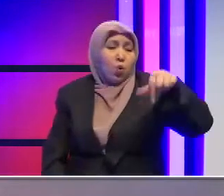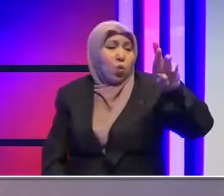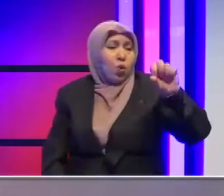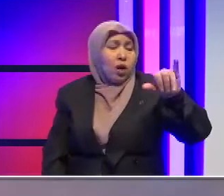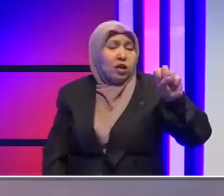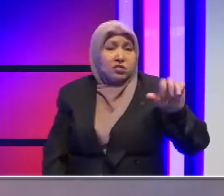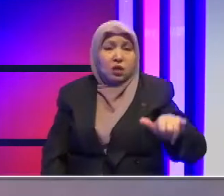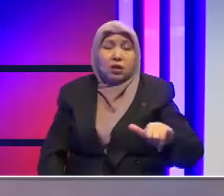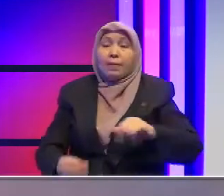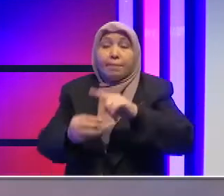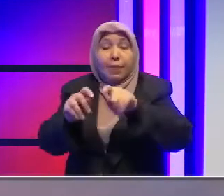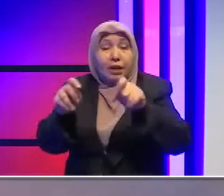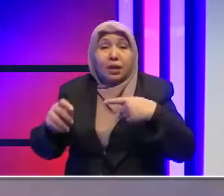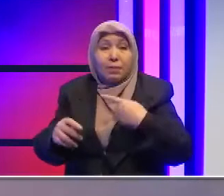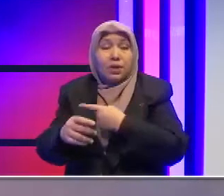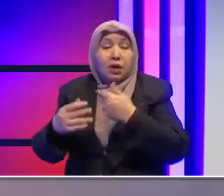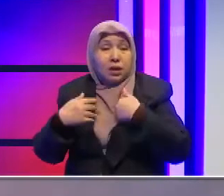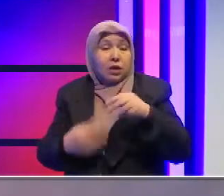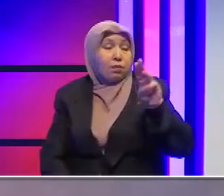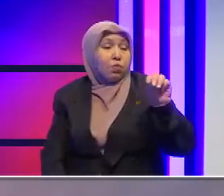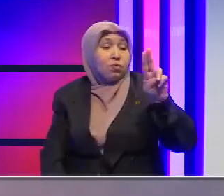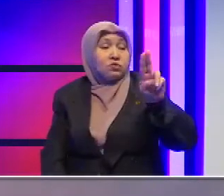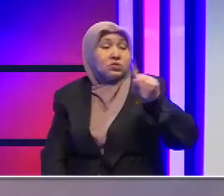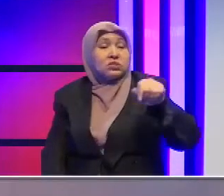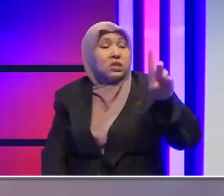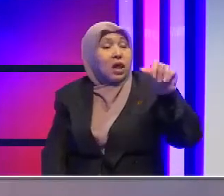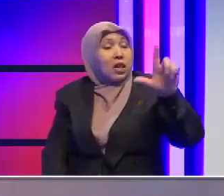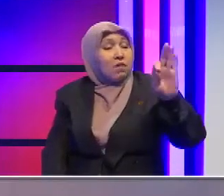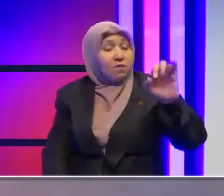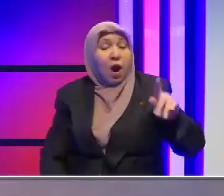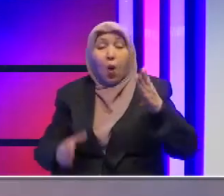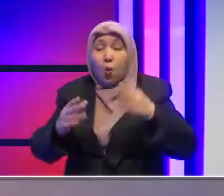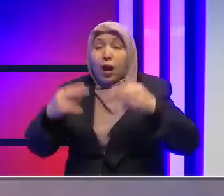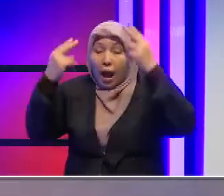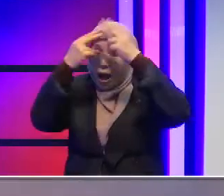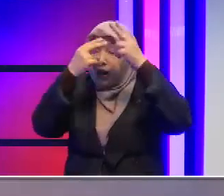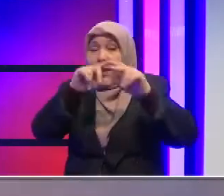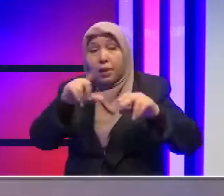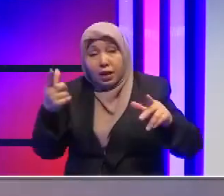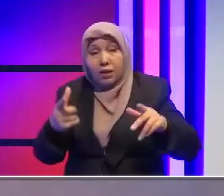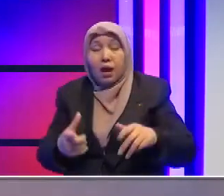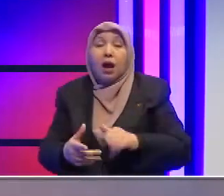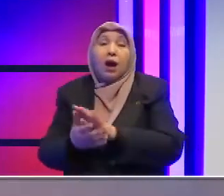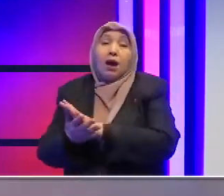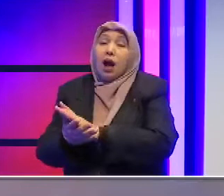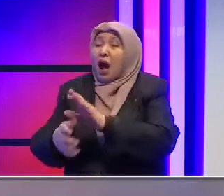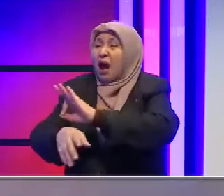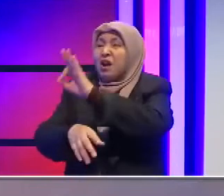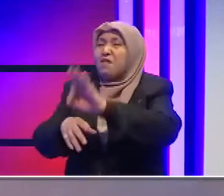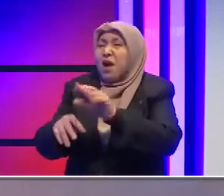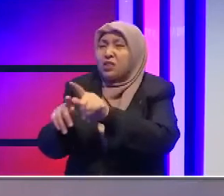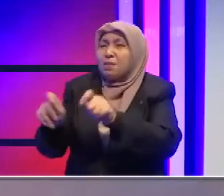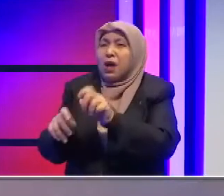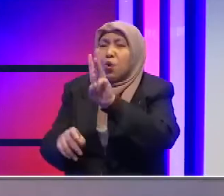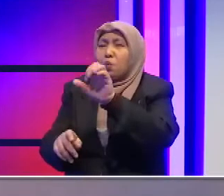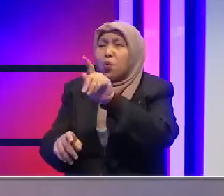tempat kami berwukuf ialah di Muzdalifah. Manakala orang Arab yang lain kata kami berwukuf di Arafah. Maka pada